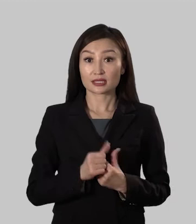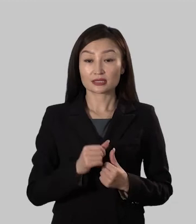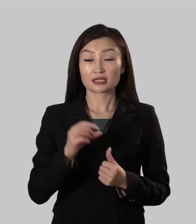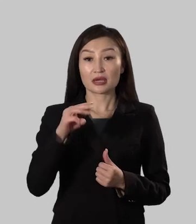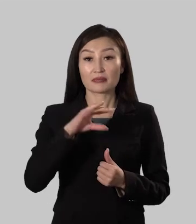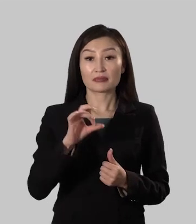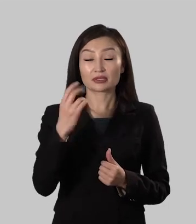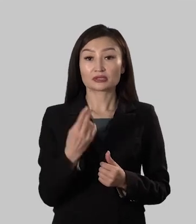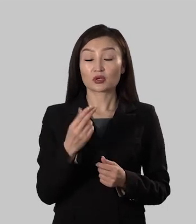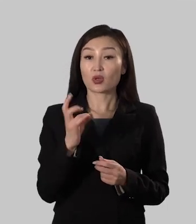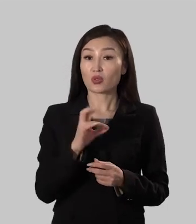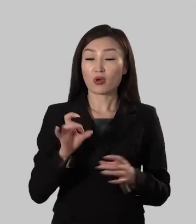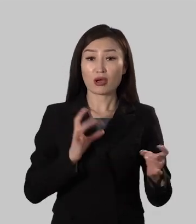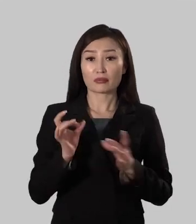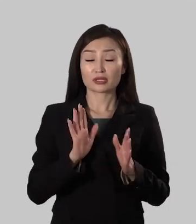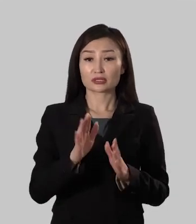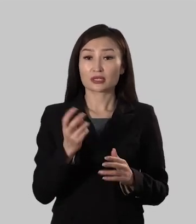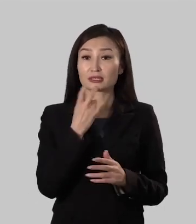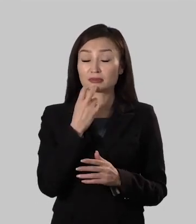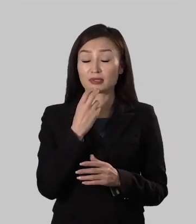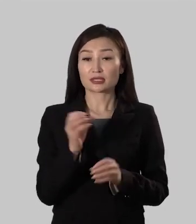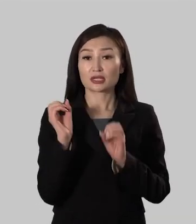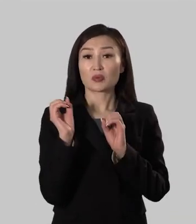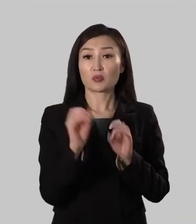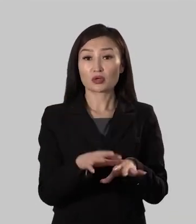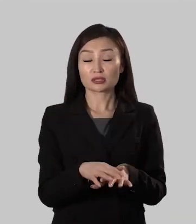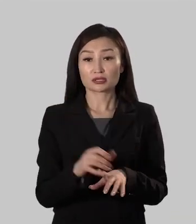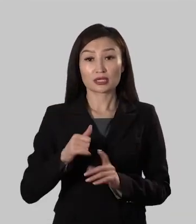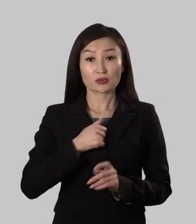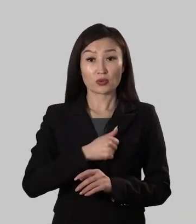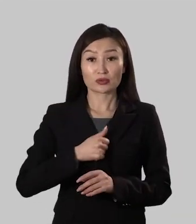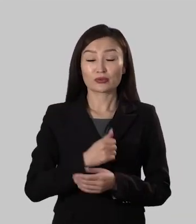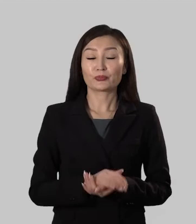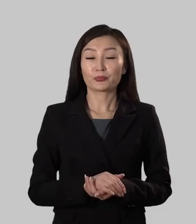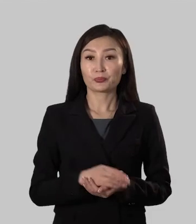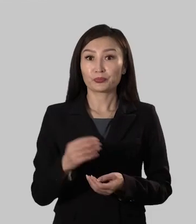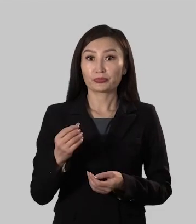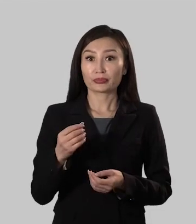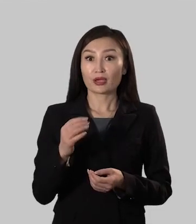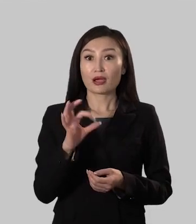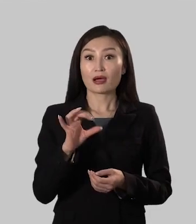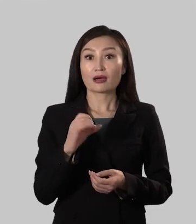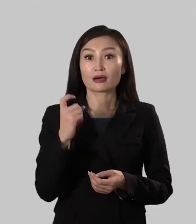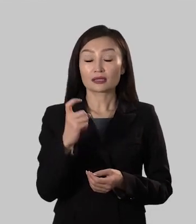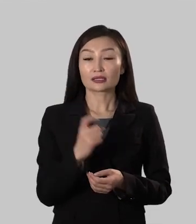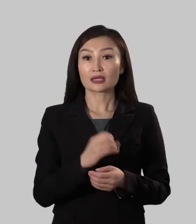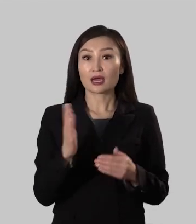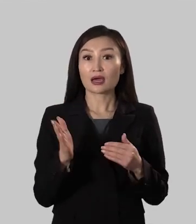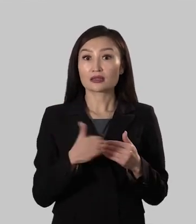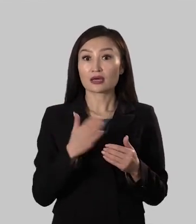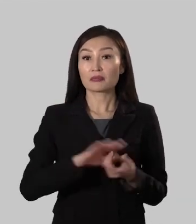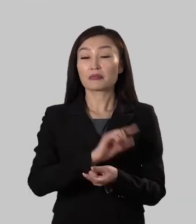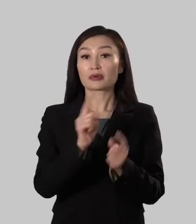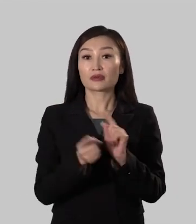принц рассмеялся такому подарку и бросил его со злостью. Волшебный орех в наказание